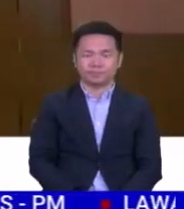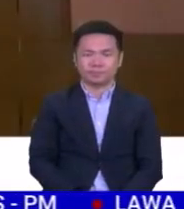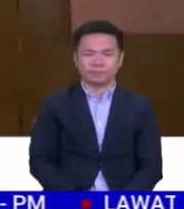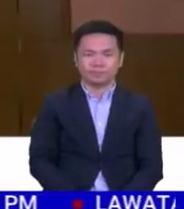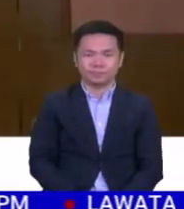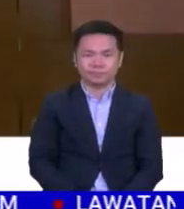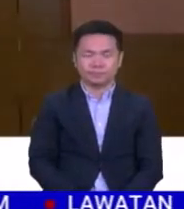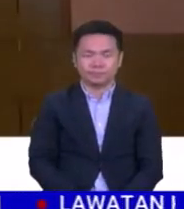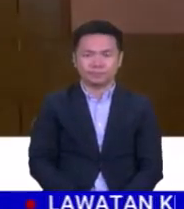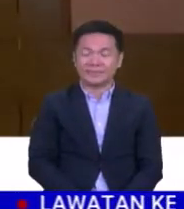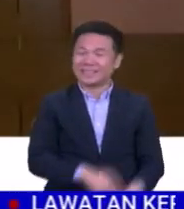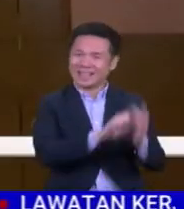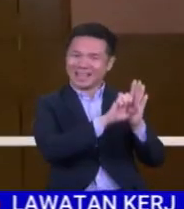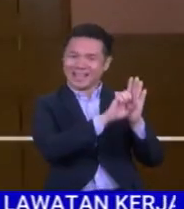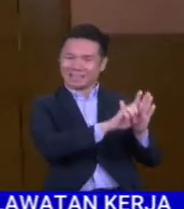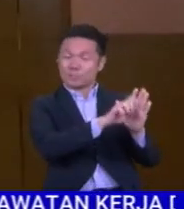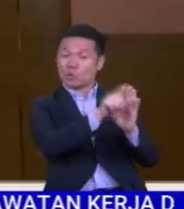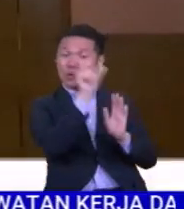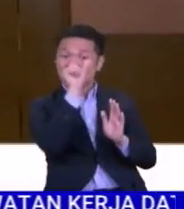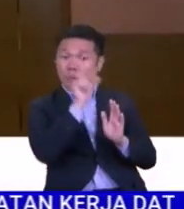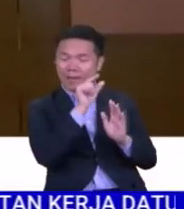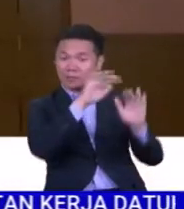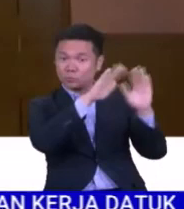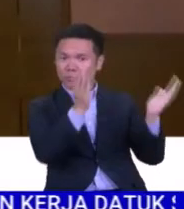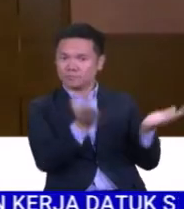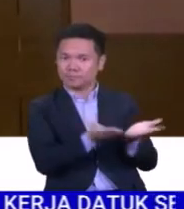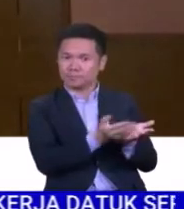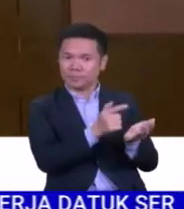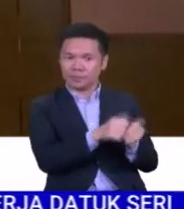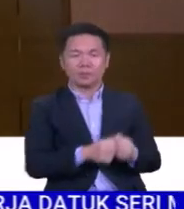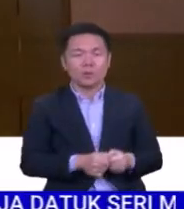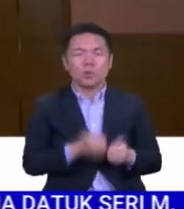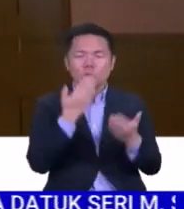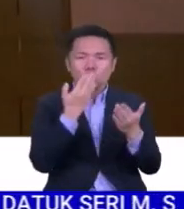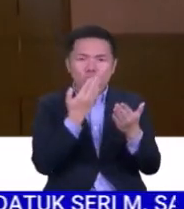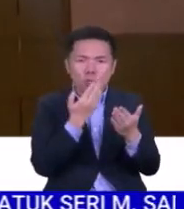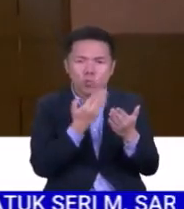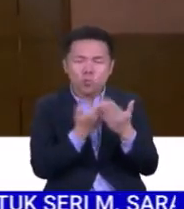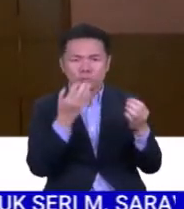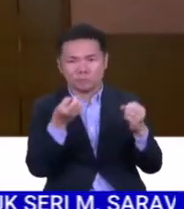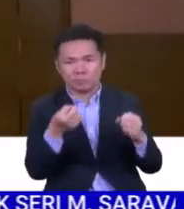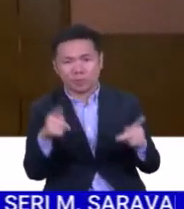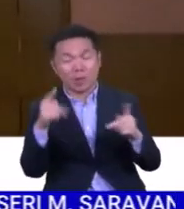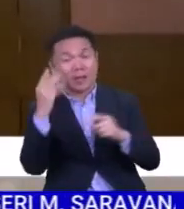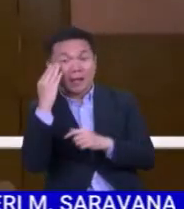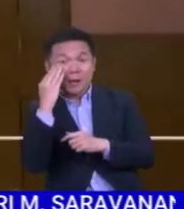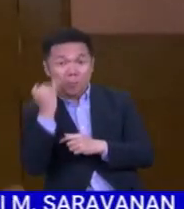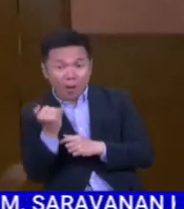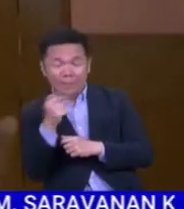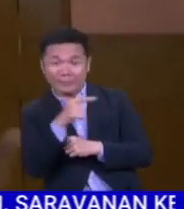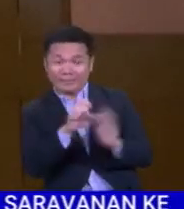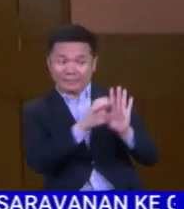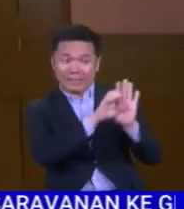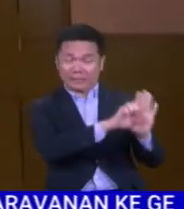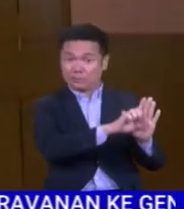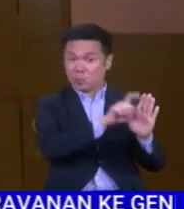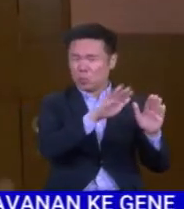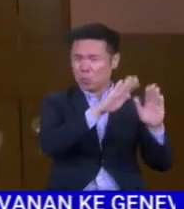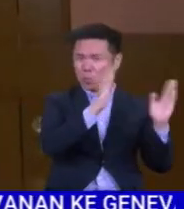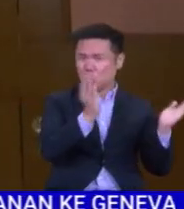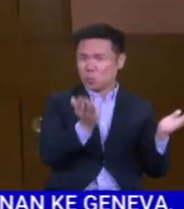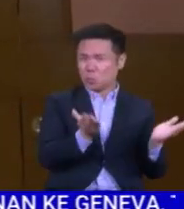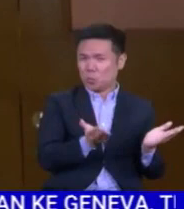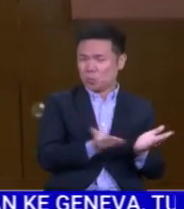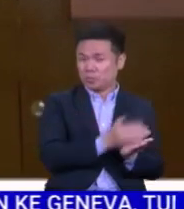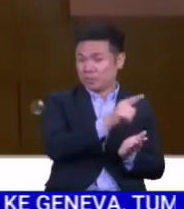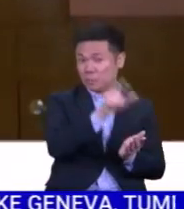Dalam waktu Expo ni, kita mendapat peluang yang besar kerana Expo memberi